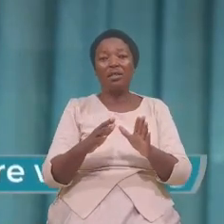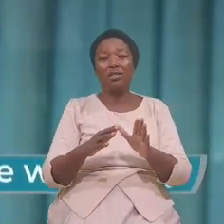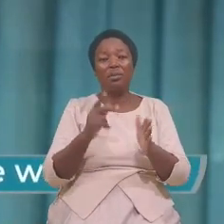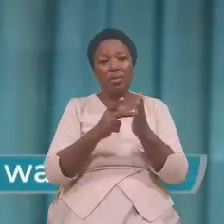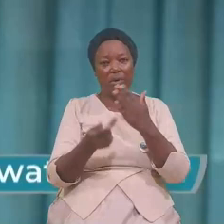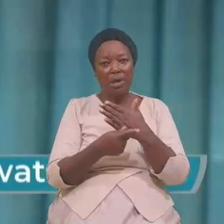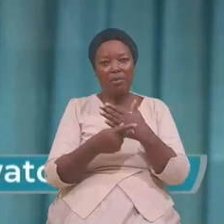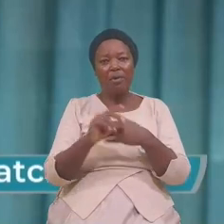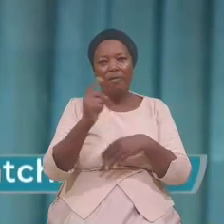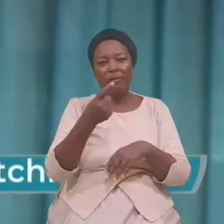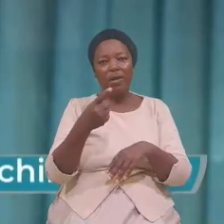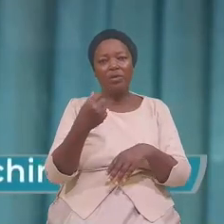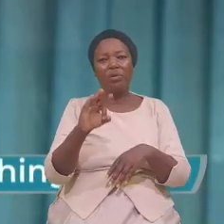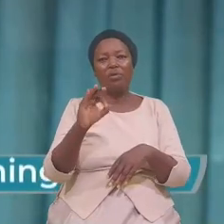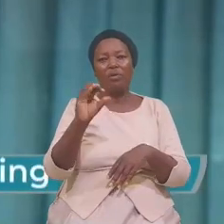octobre.